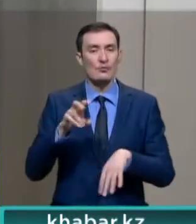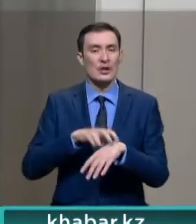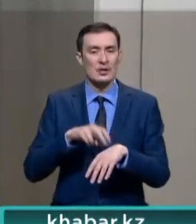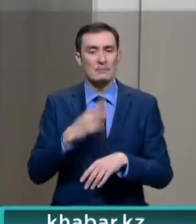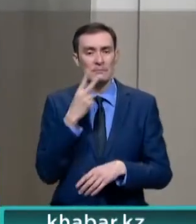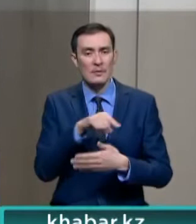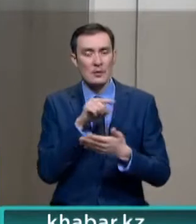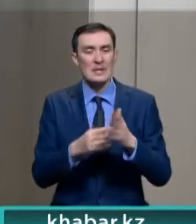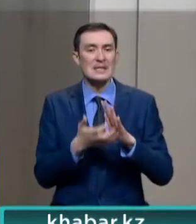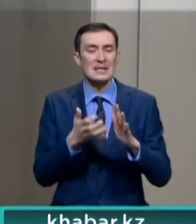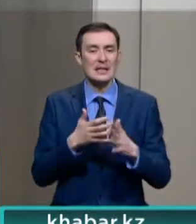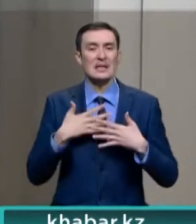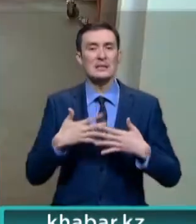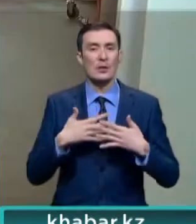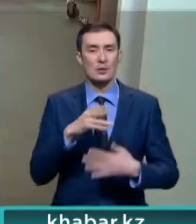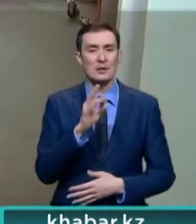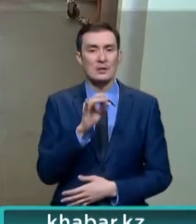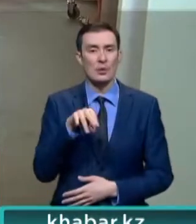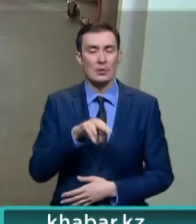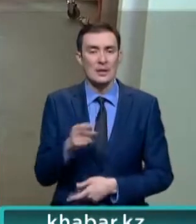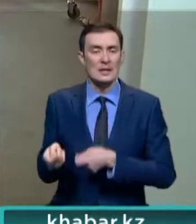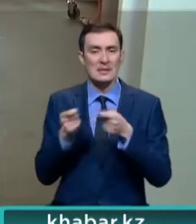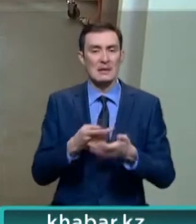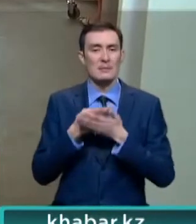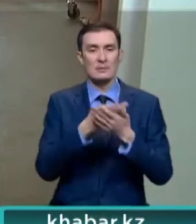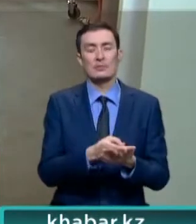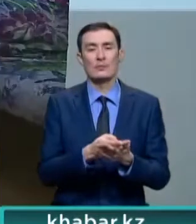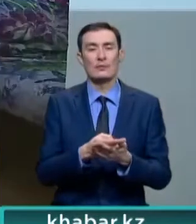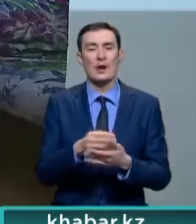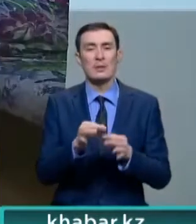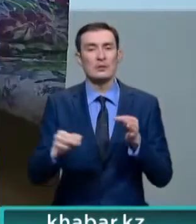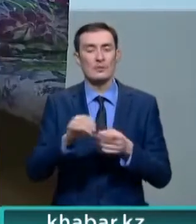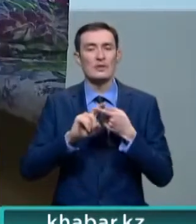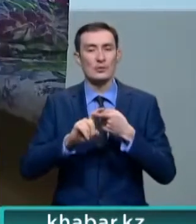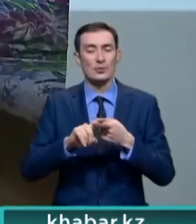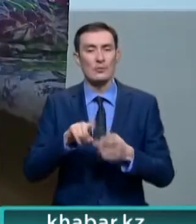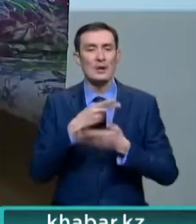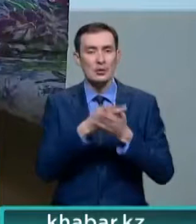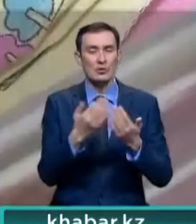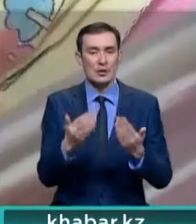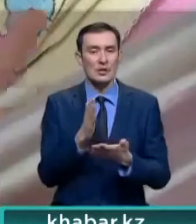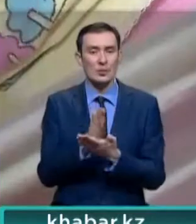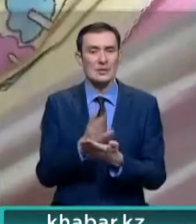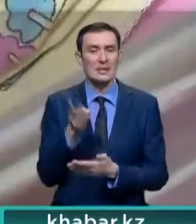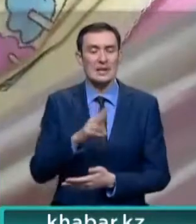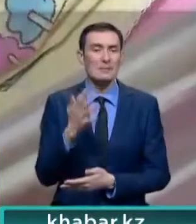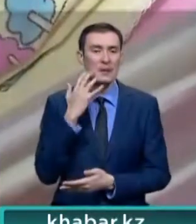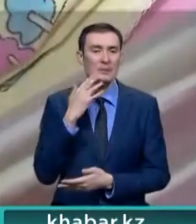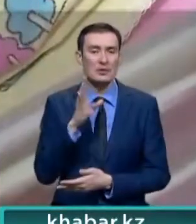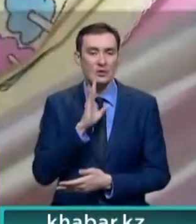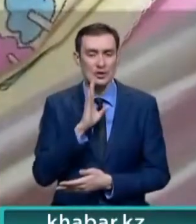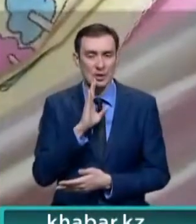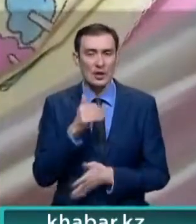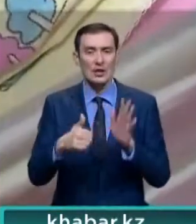медиков вызывал недостаток кислорода. Доставили пациентку в областную инфекционную больницу. Сейчас здесь находятся 3 беременные